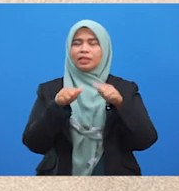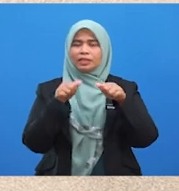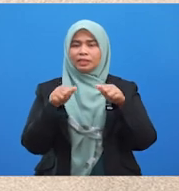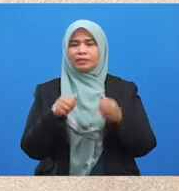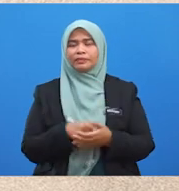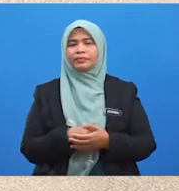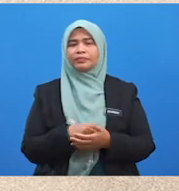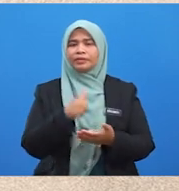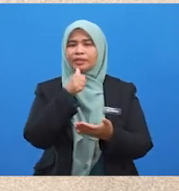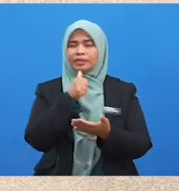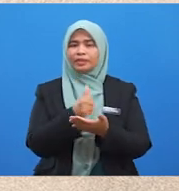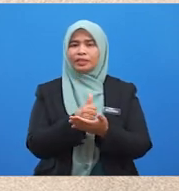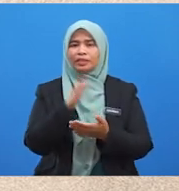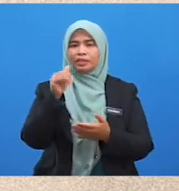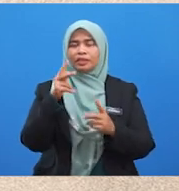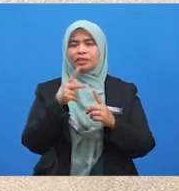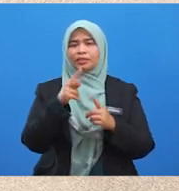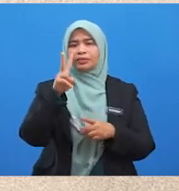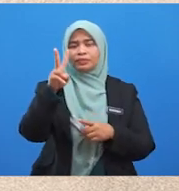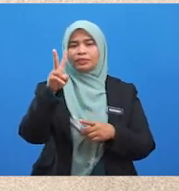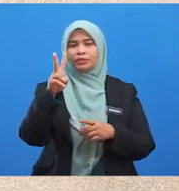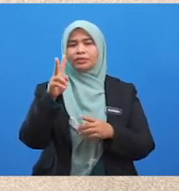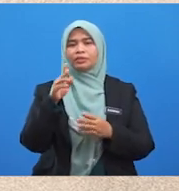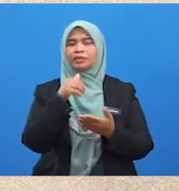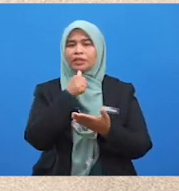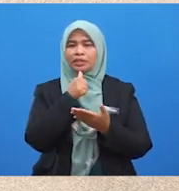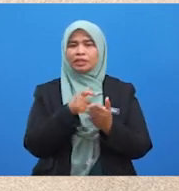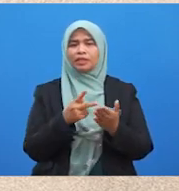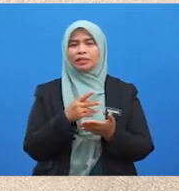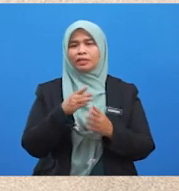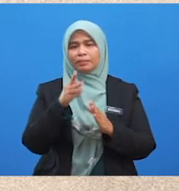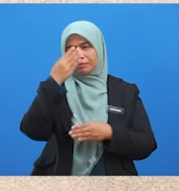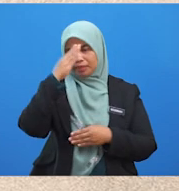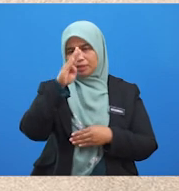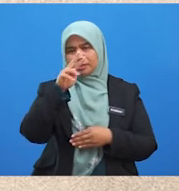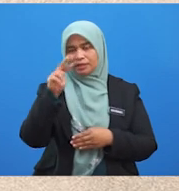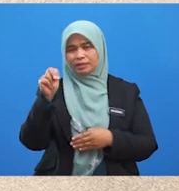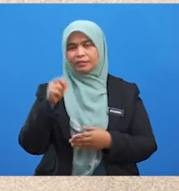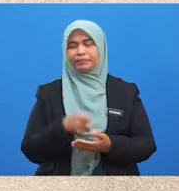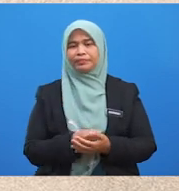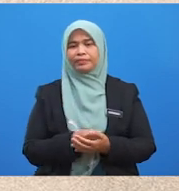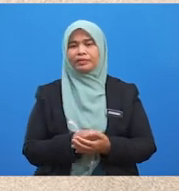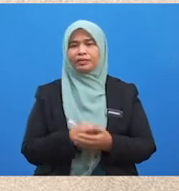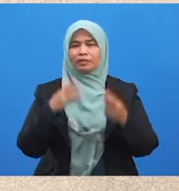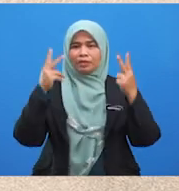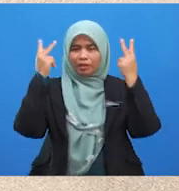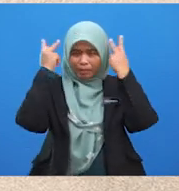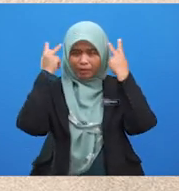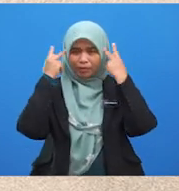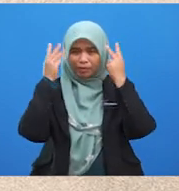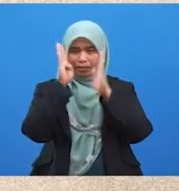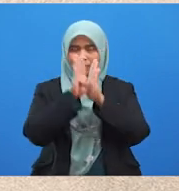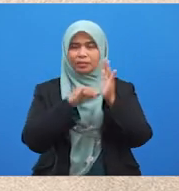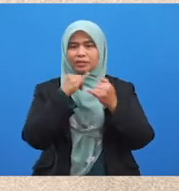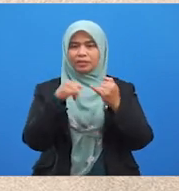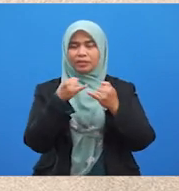Nilai yang kedua ialah nilai kebijaksanaan. Sebagai contoh, peguam bela berjaya